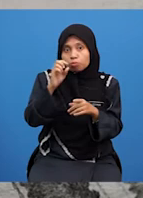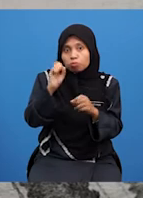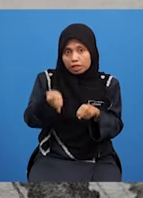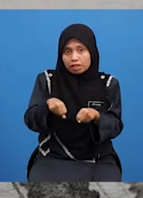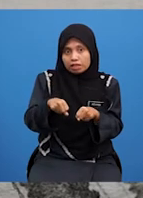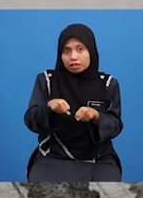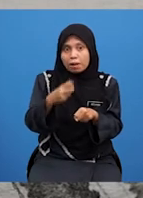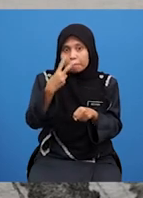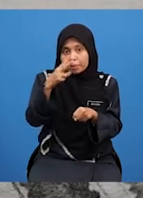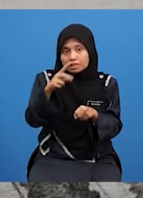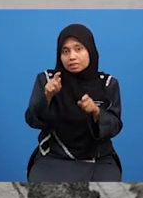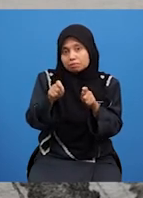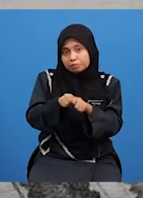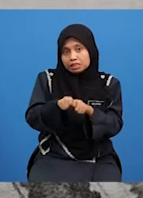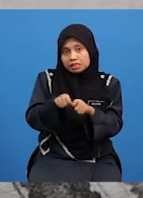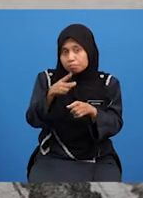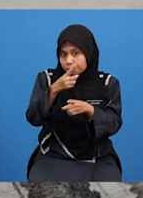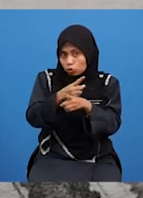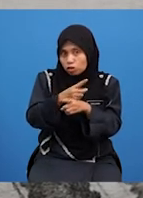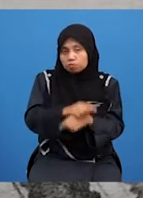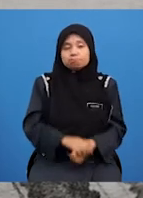seperti objek sebenar.